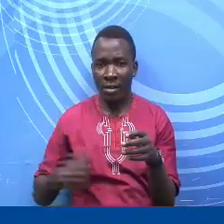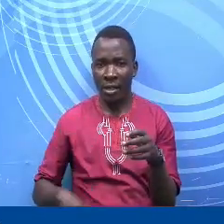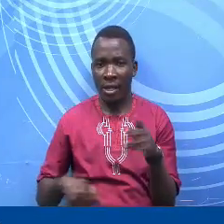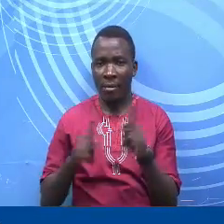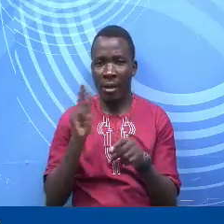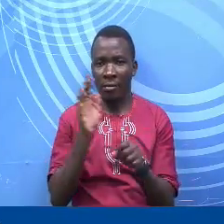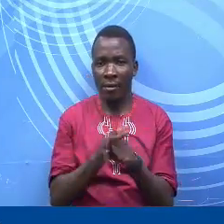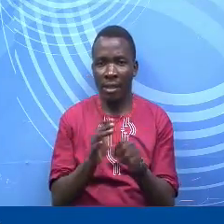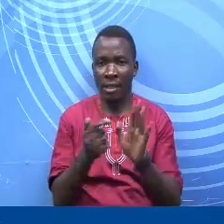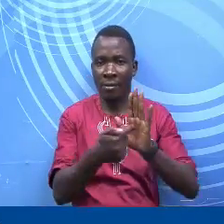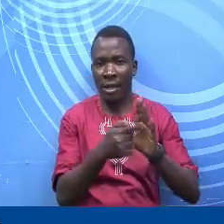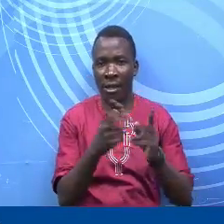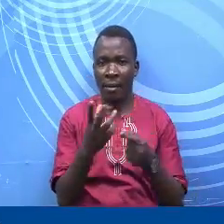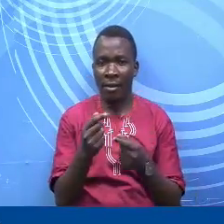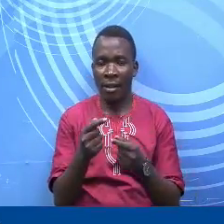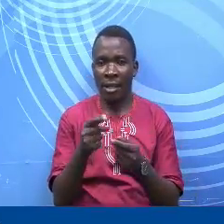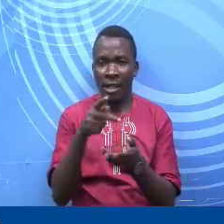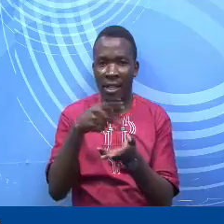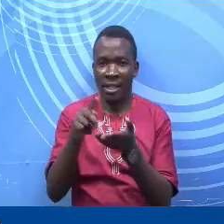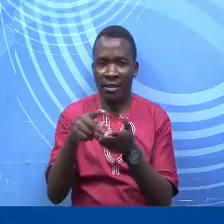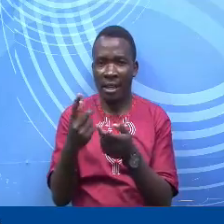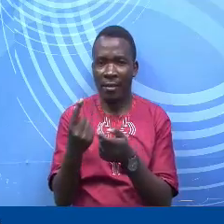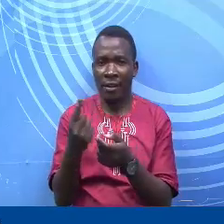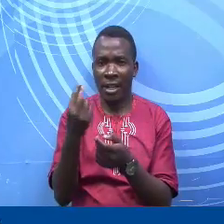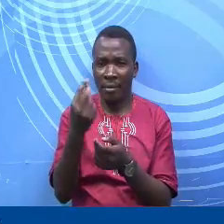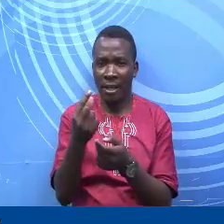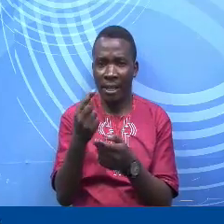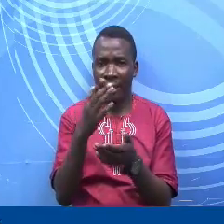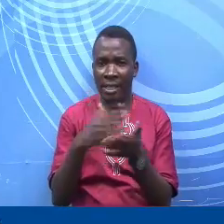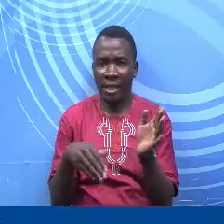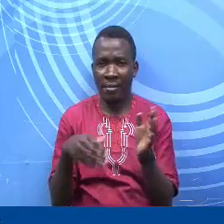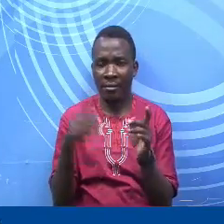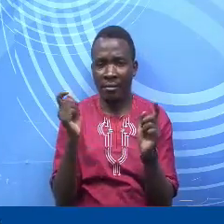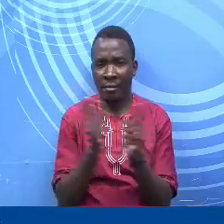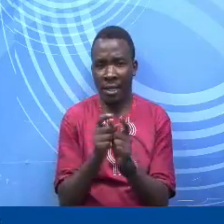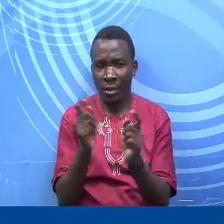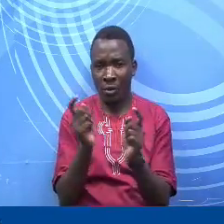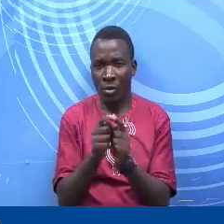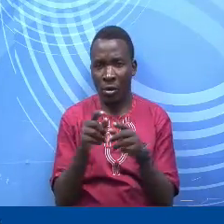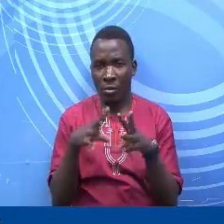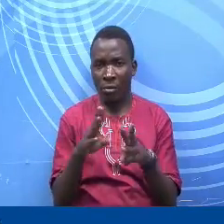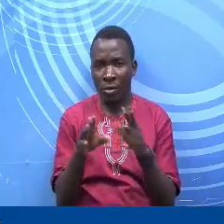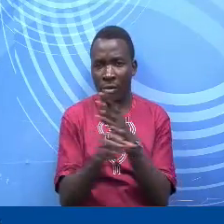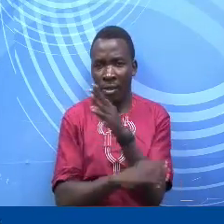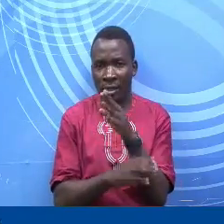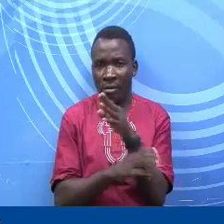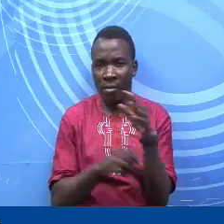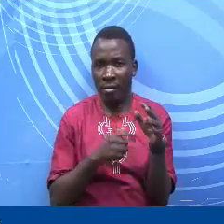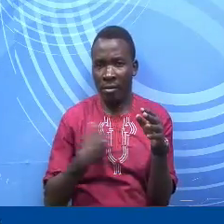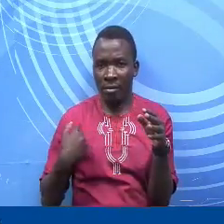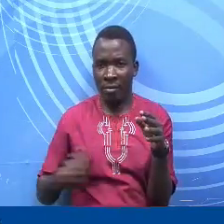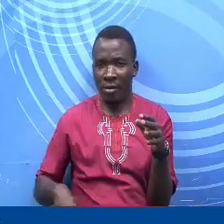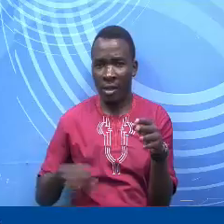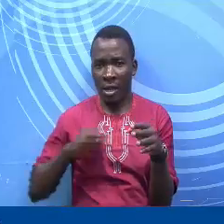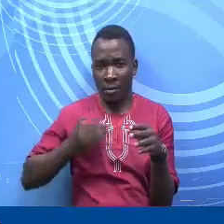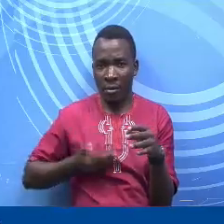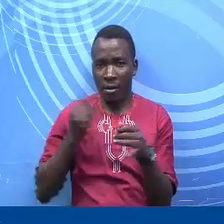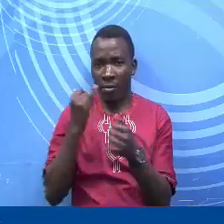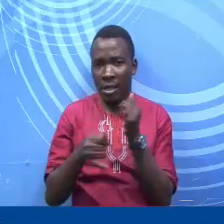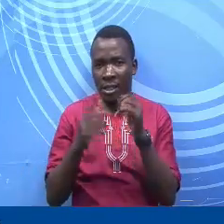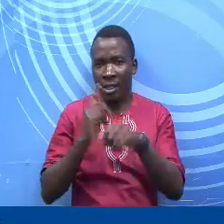ko amafaranga yaciwe Chen ari make aho bitotomberaga uburyo mu Bushinwa abagore bamara igihe kinini bakora